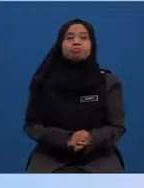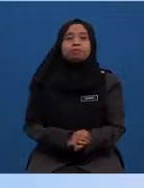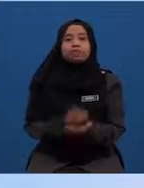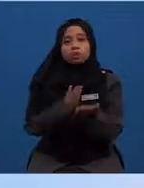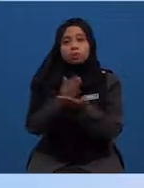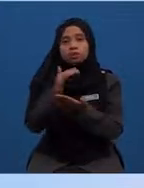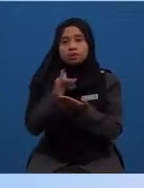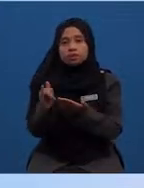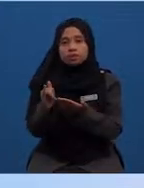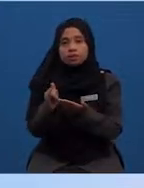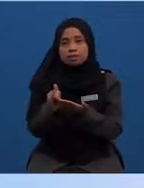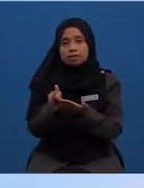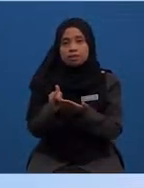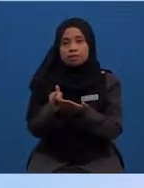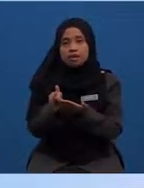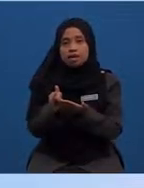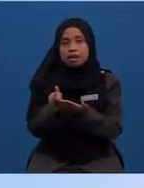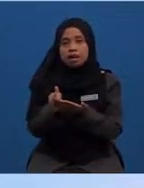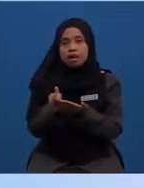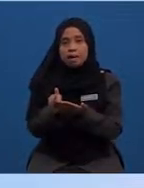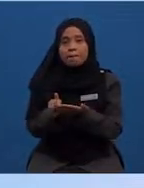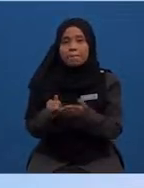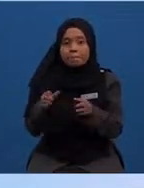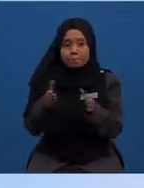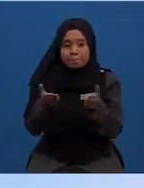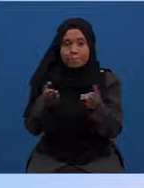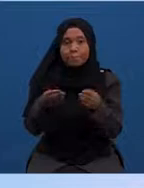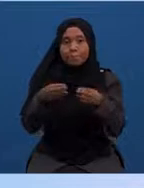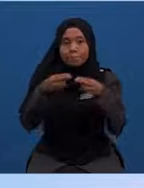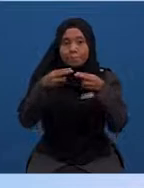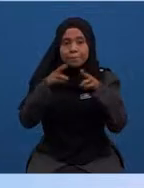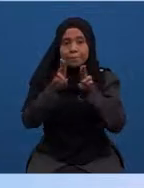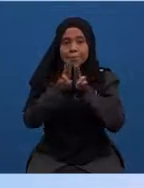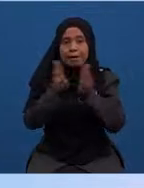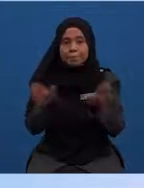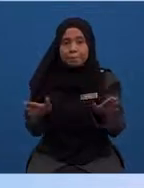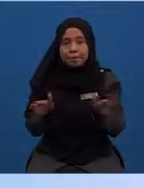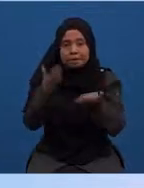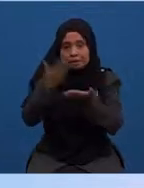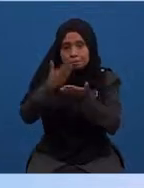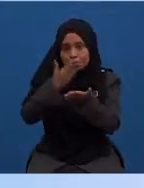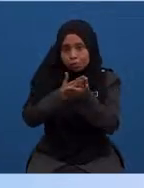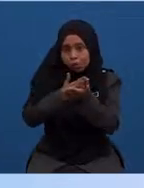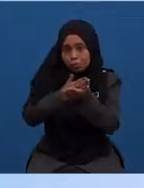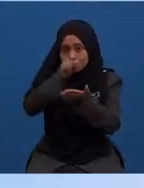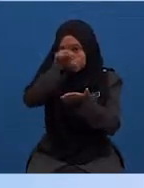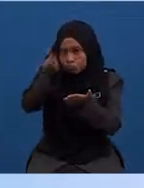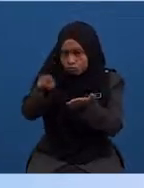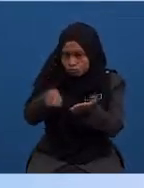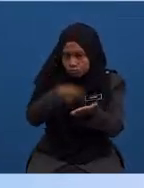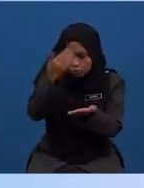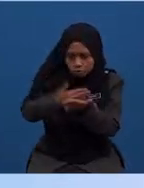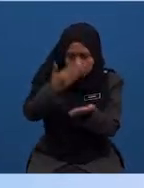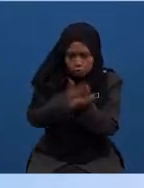Seterusnya, gambar papan pemotong yang berbentuk bulatan. Papan pemotong